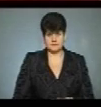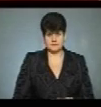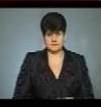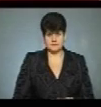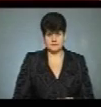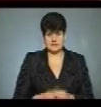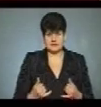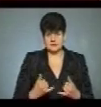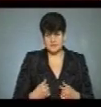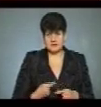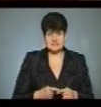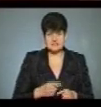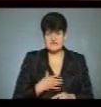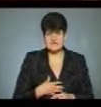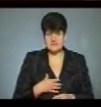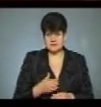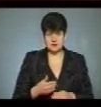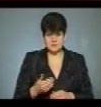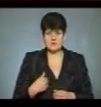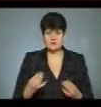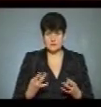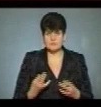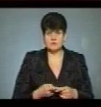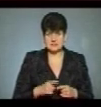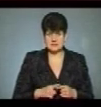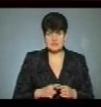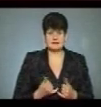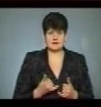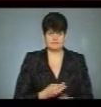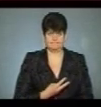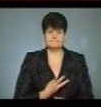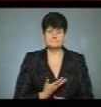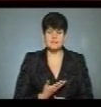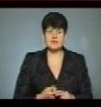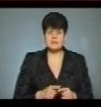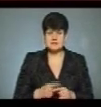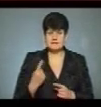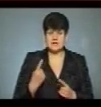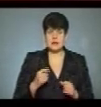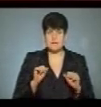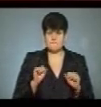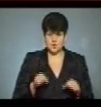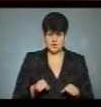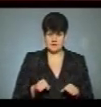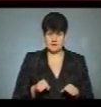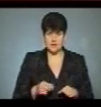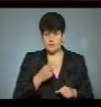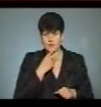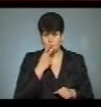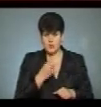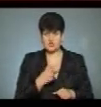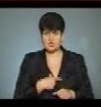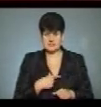Для мене це досить важливий крок. Це мені потрібно перш за все для мотивації. Перш за все, це є велика можливість побачити